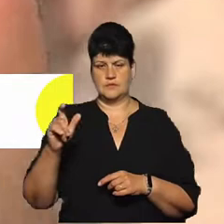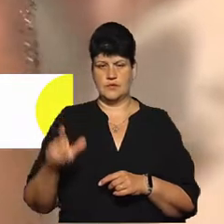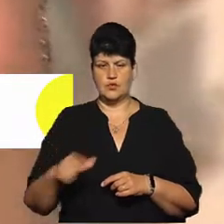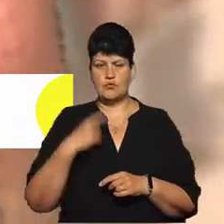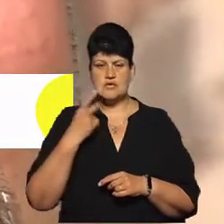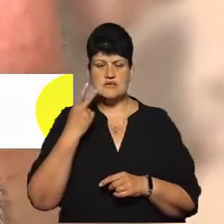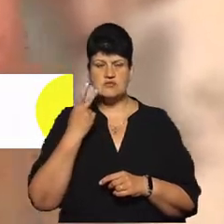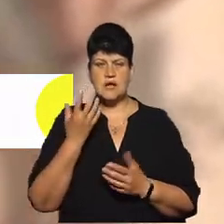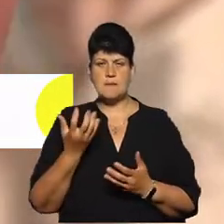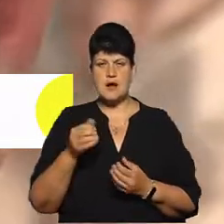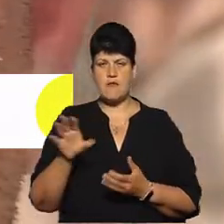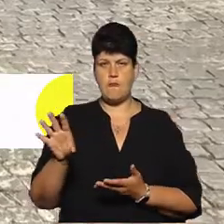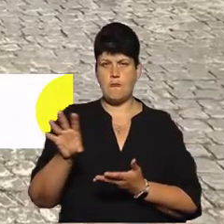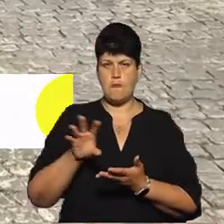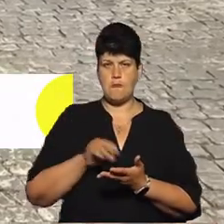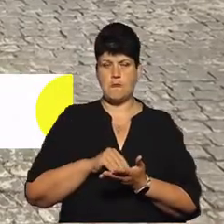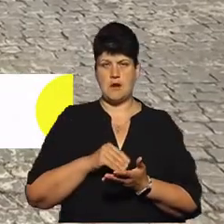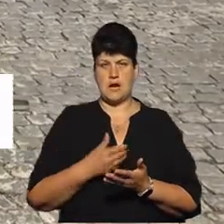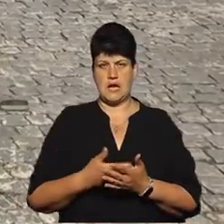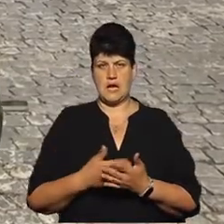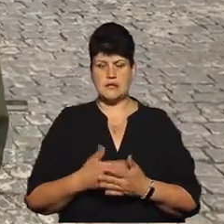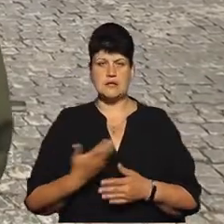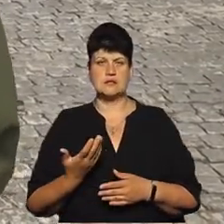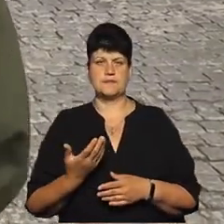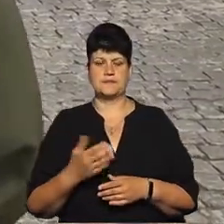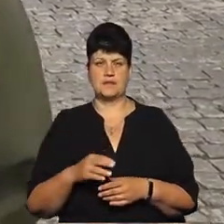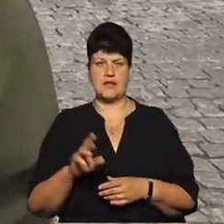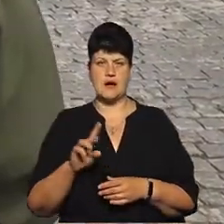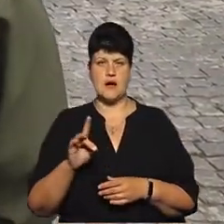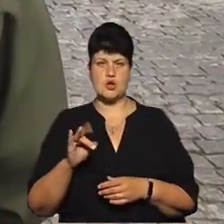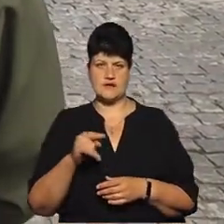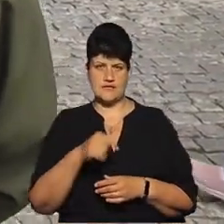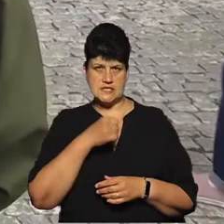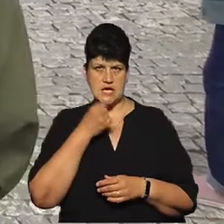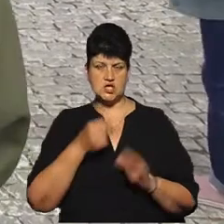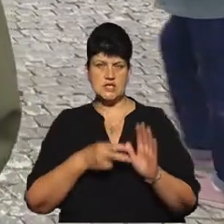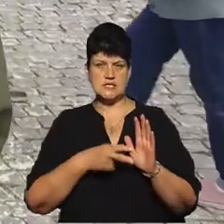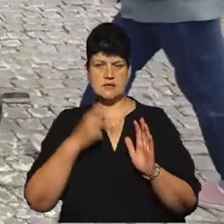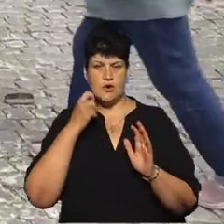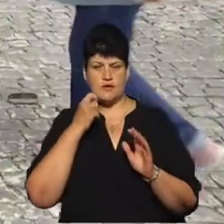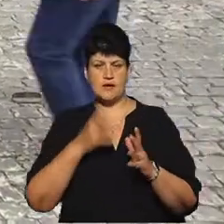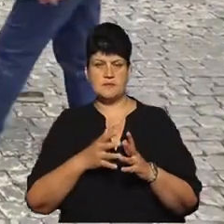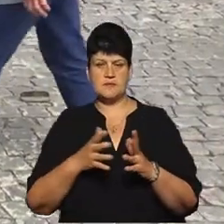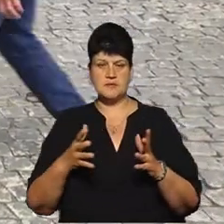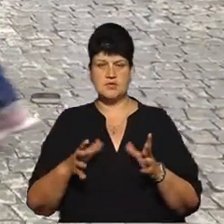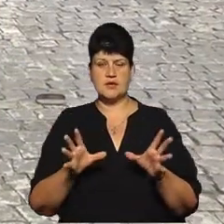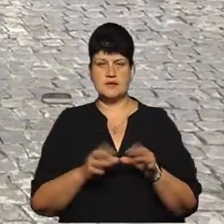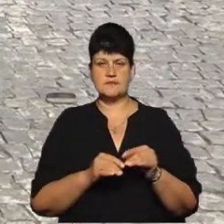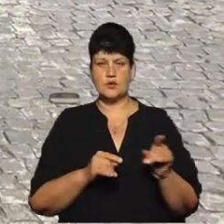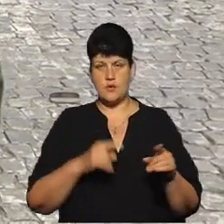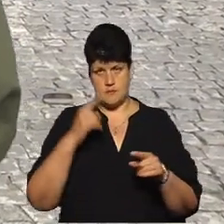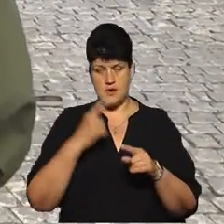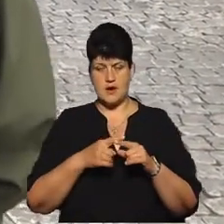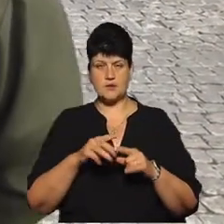брав приклад з Ярослава. Він старший, років 7, так, я тут недалеко жив, я більше хотів не раз з ними, з його братом